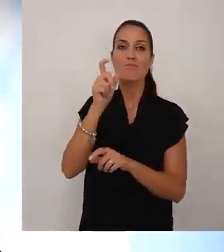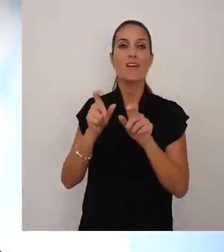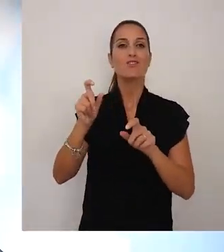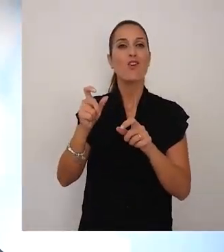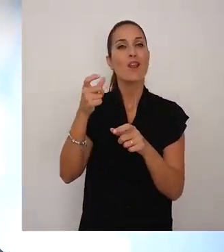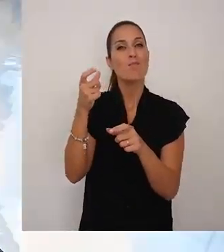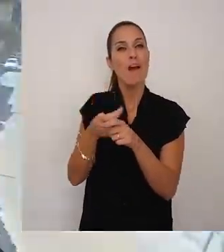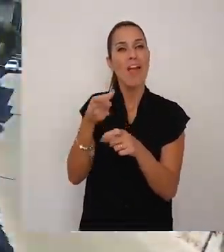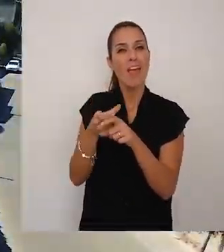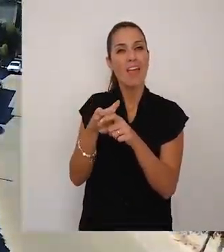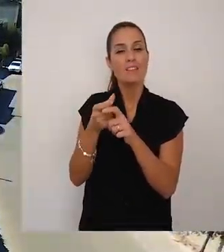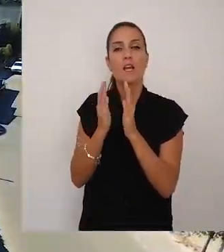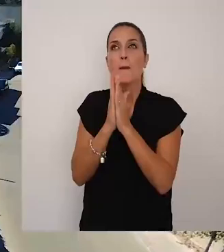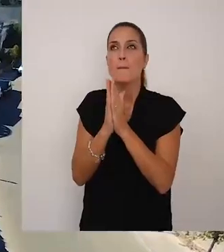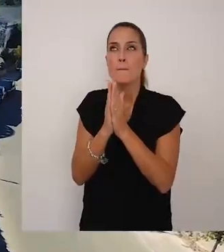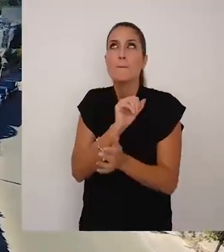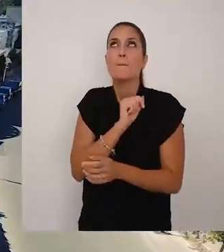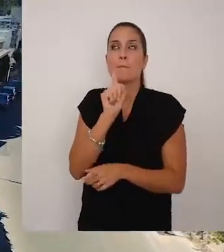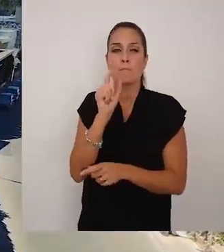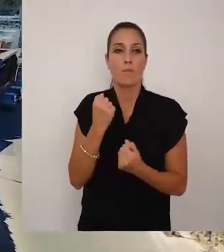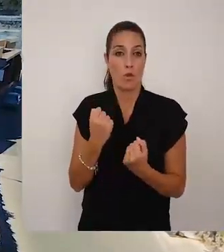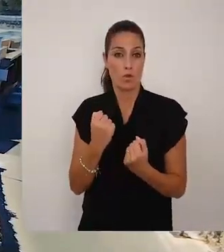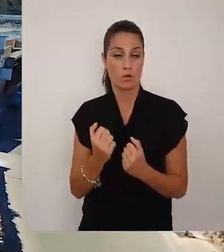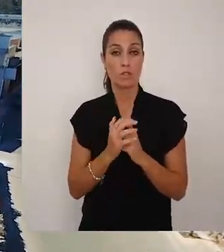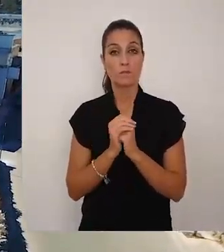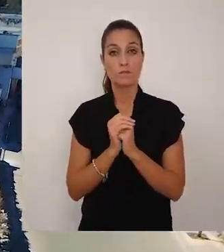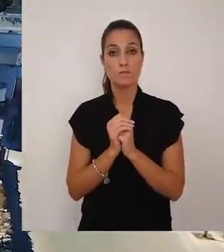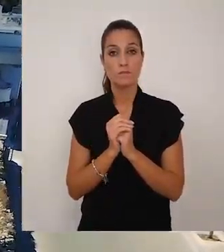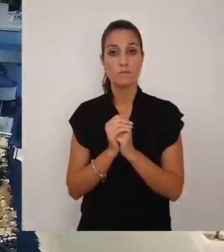nelle genti di questo affascinante territorio.